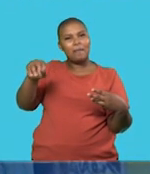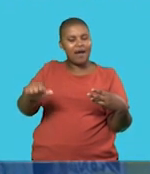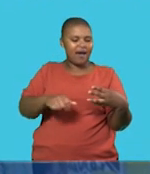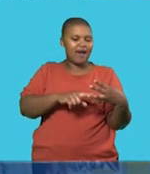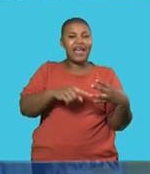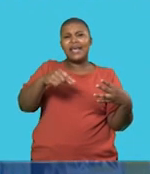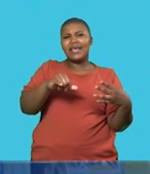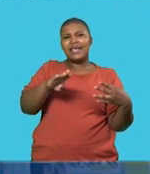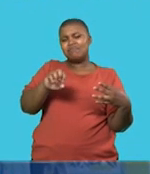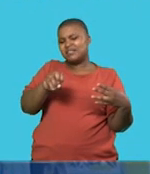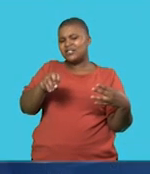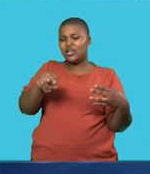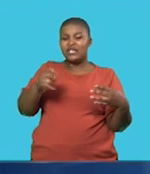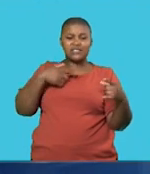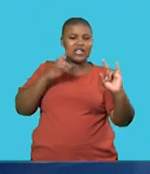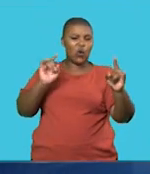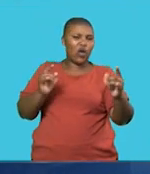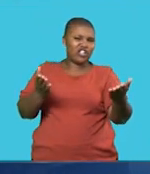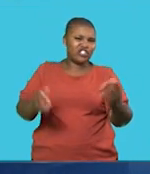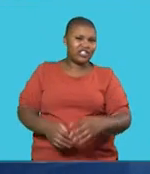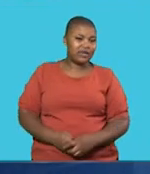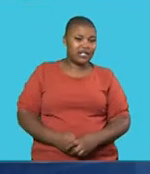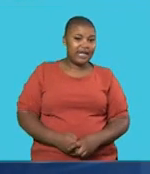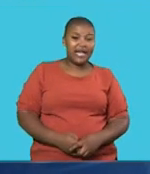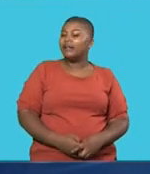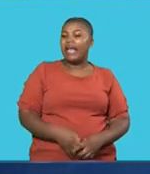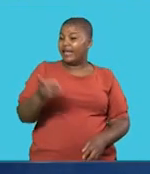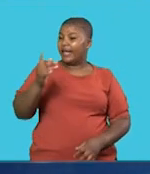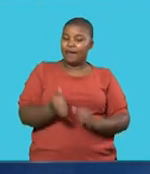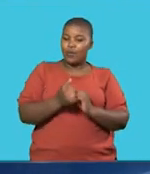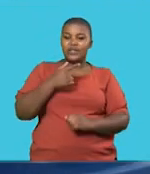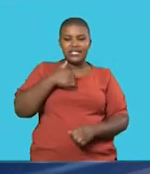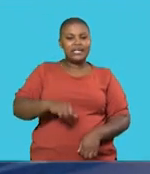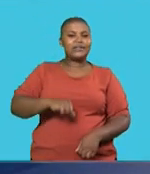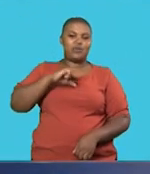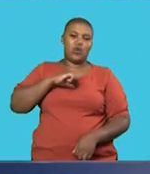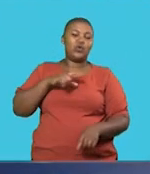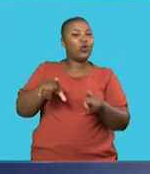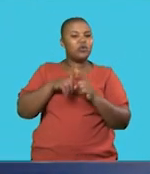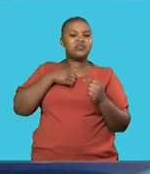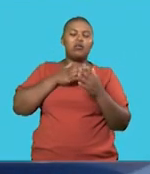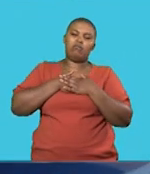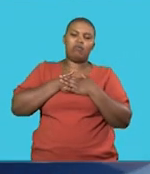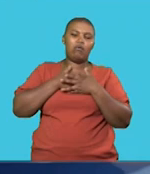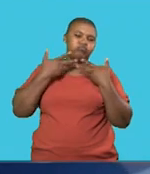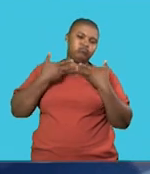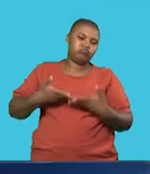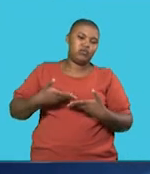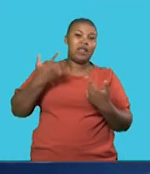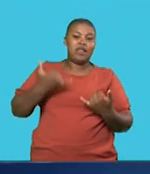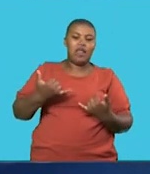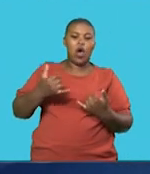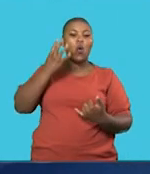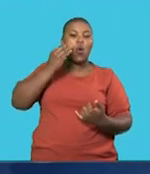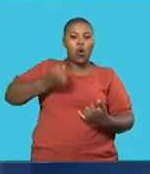Kent ama shows abo. We're very proud when aputi, we're very very proud, but we are also very humbled ukuthi at least I legacy ka